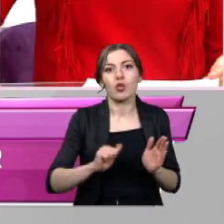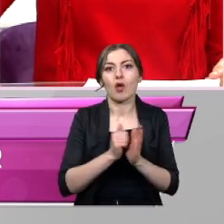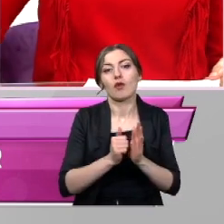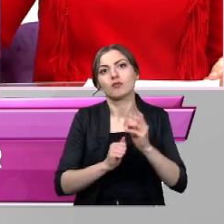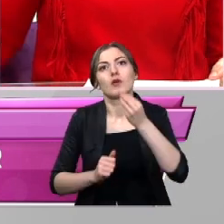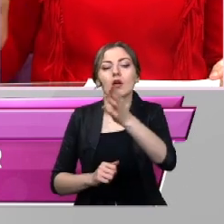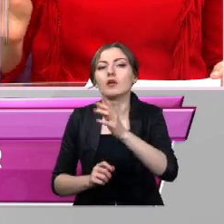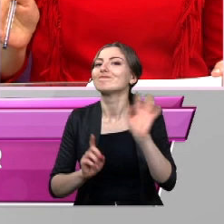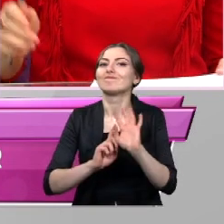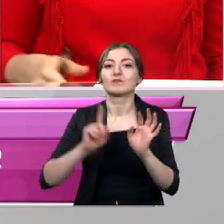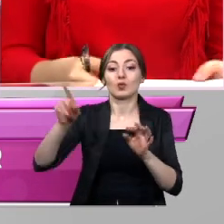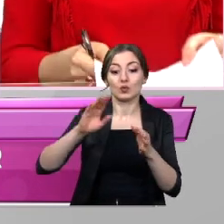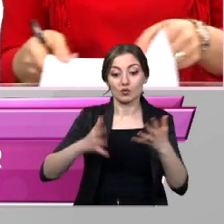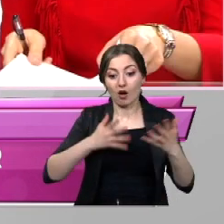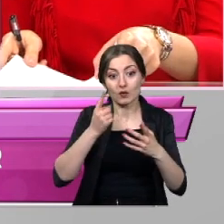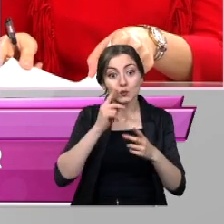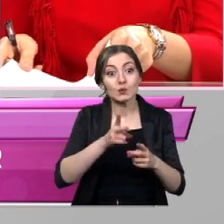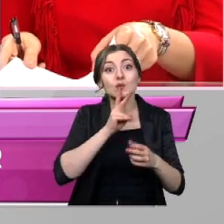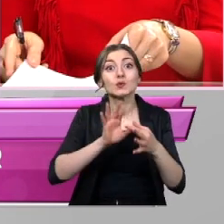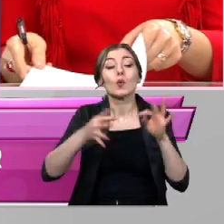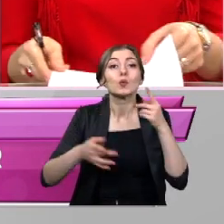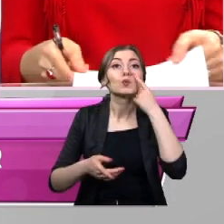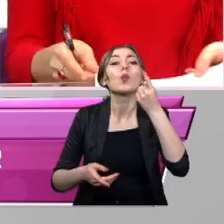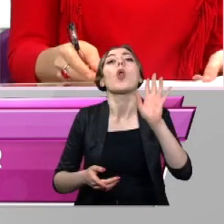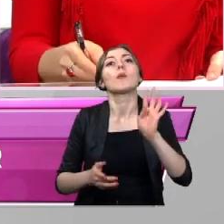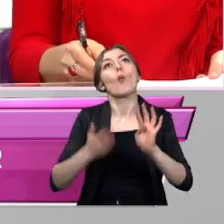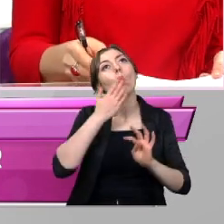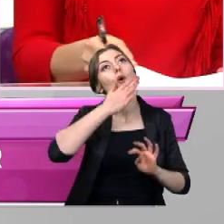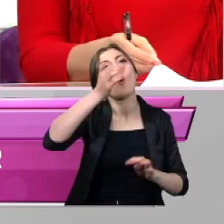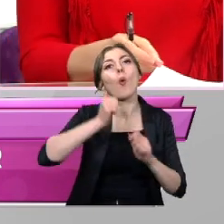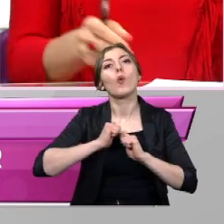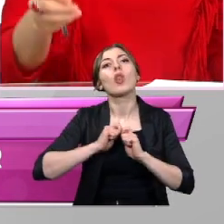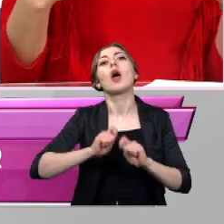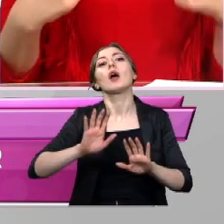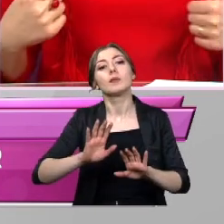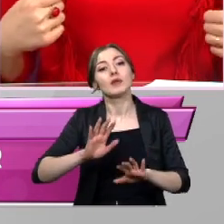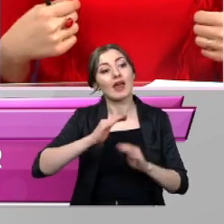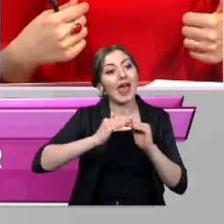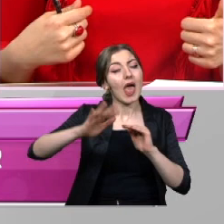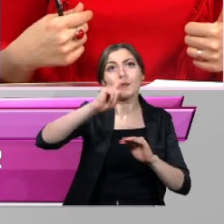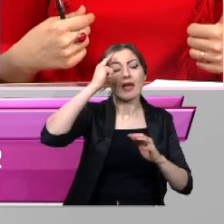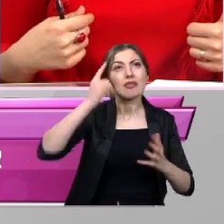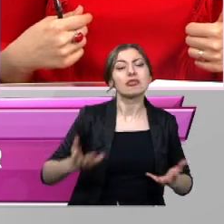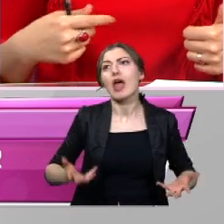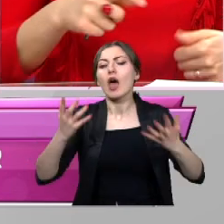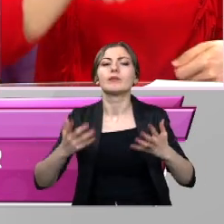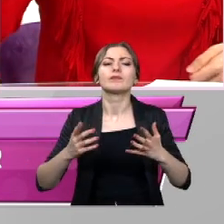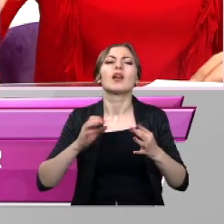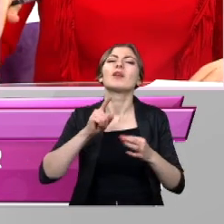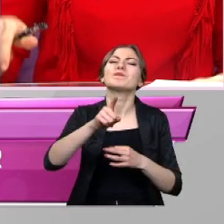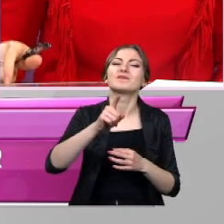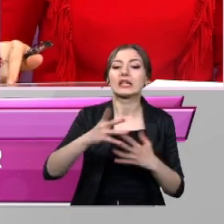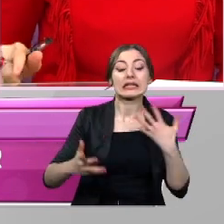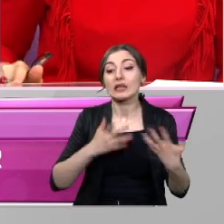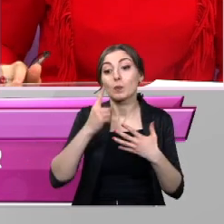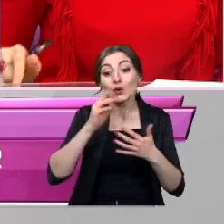ve davranışın sonucu görememiş oluyor Desenler süpürge çıkarmasın ödediğiniz bulabilir nasılsa bir hep telafi ediyor ve o